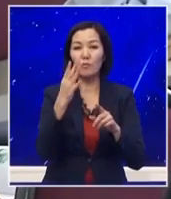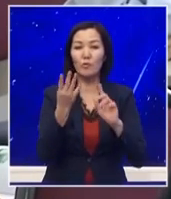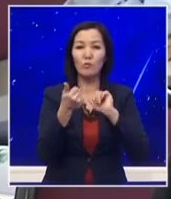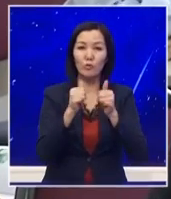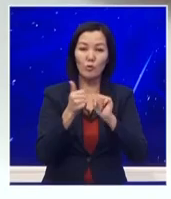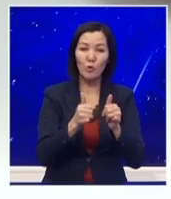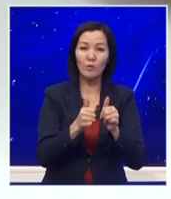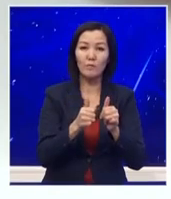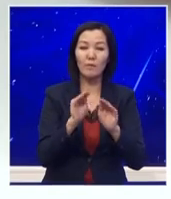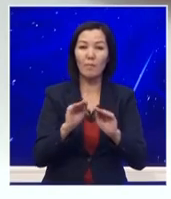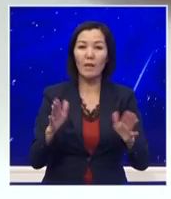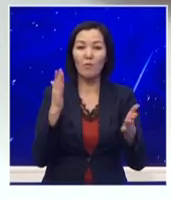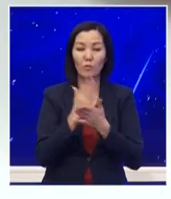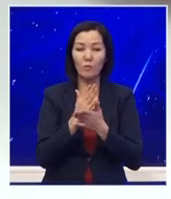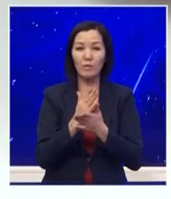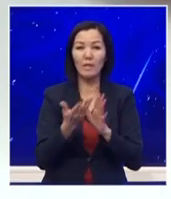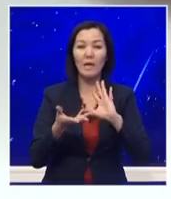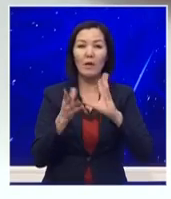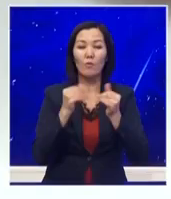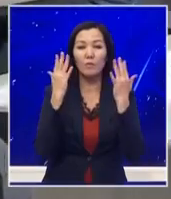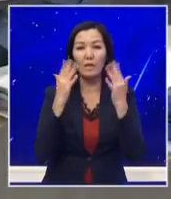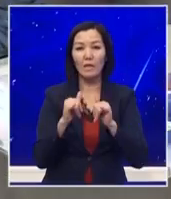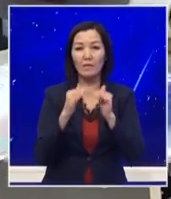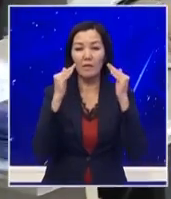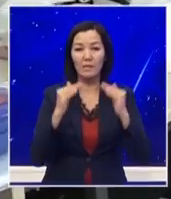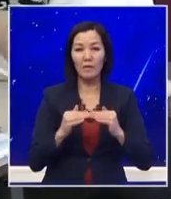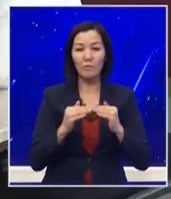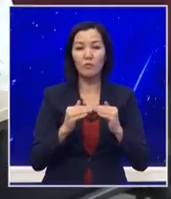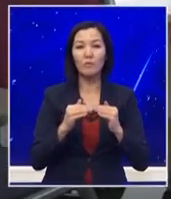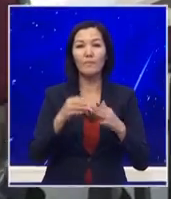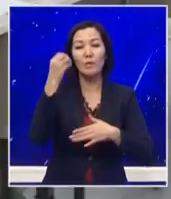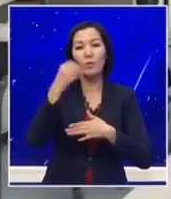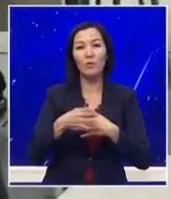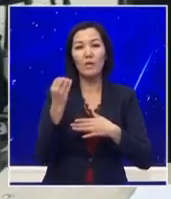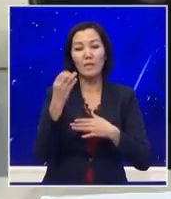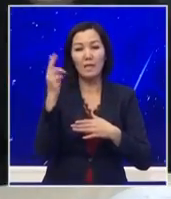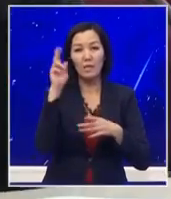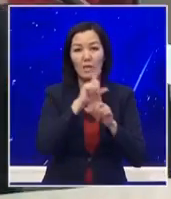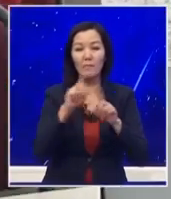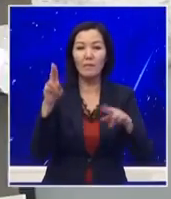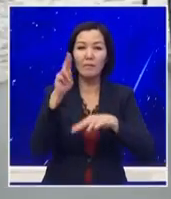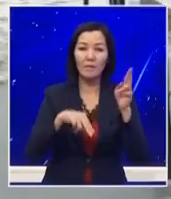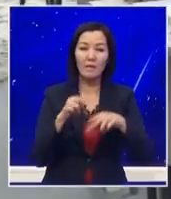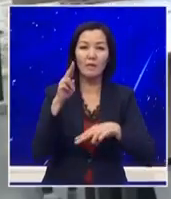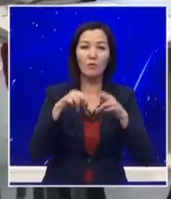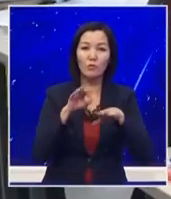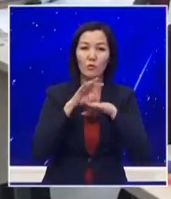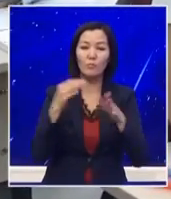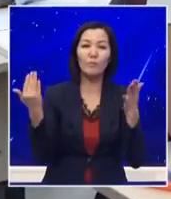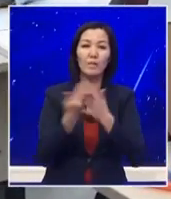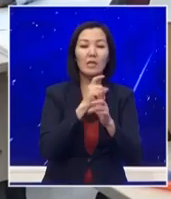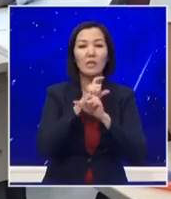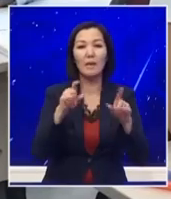ауысымда бала оқытып жатыр. Олардың санын қысқарту үшін аудан орталығында тағы бір мектеп салынады. Құрылысы жүріп жатқан жаңа